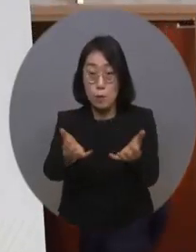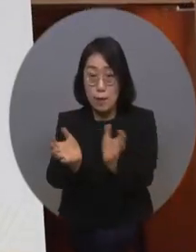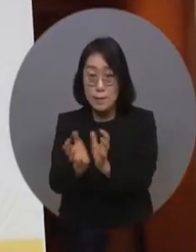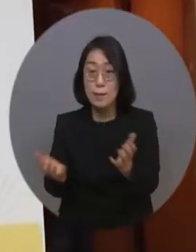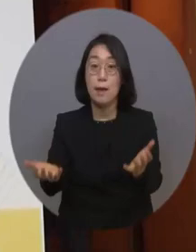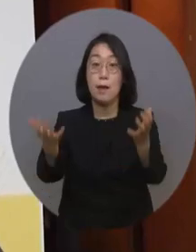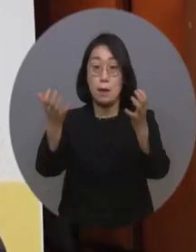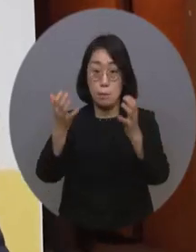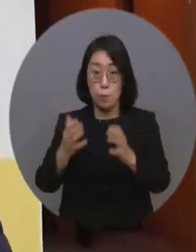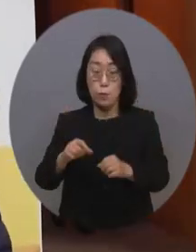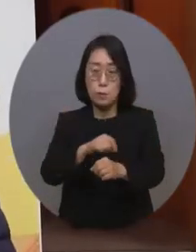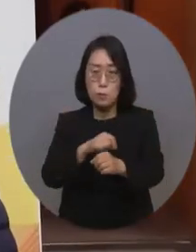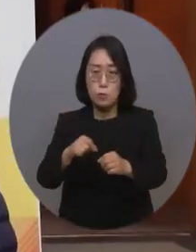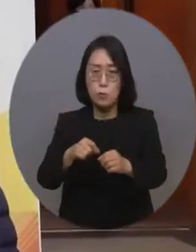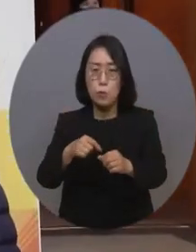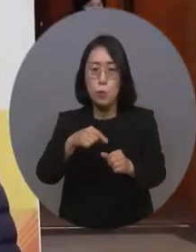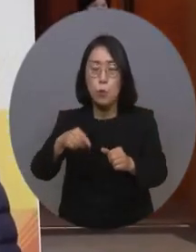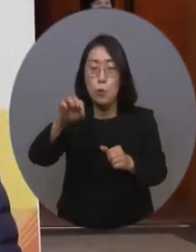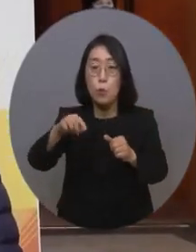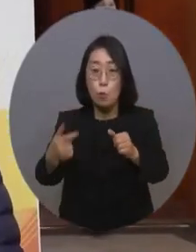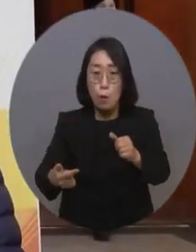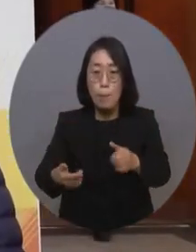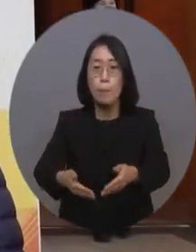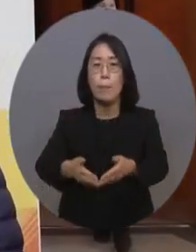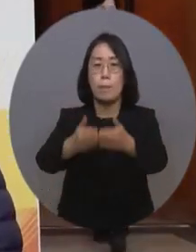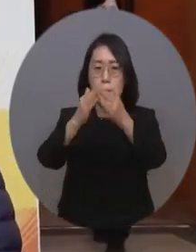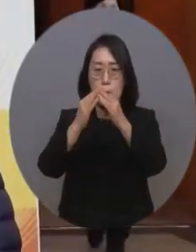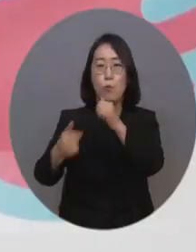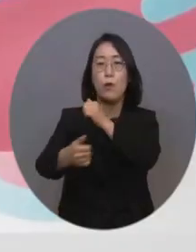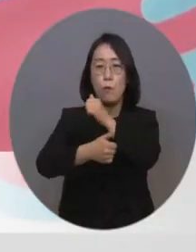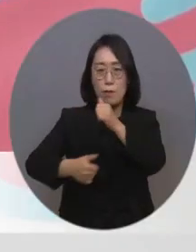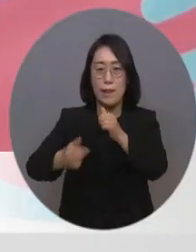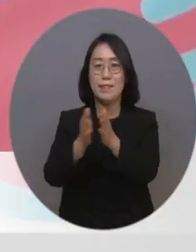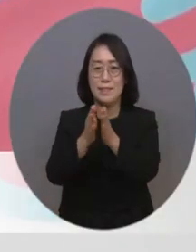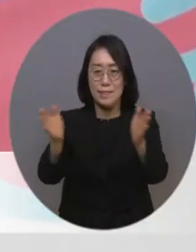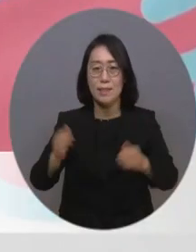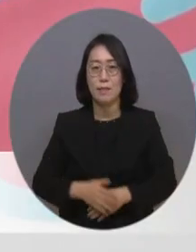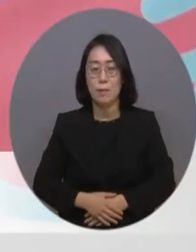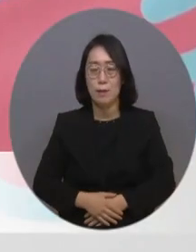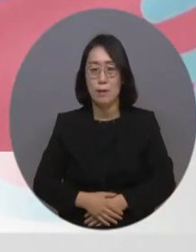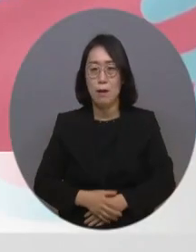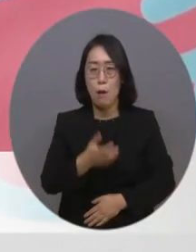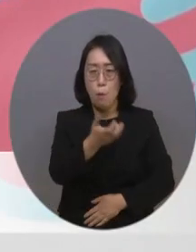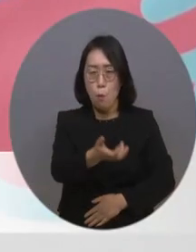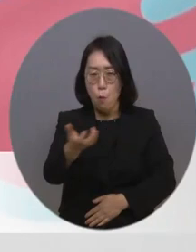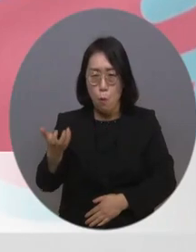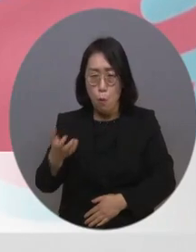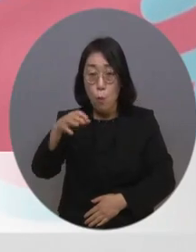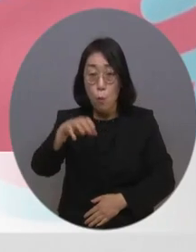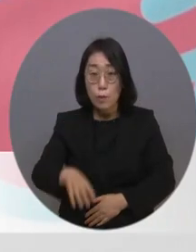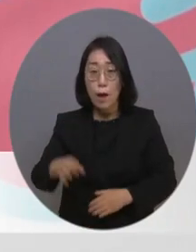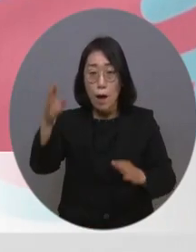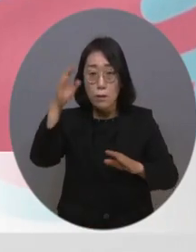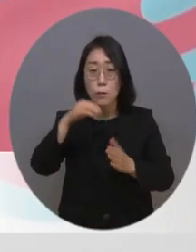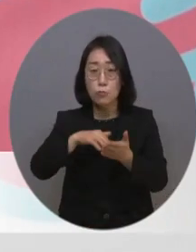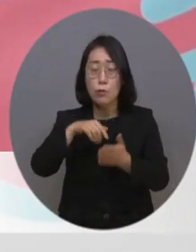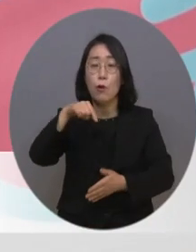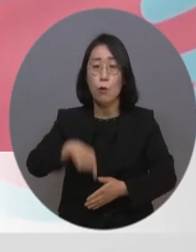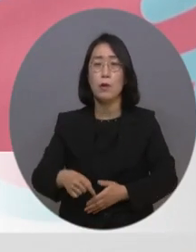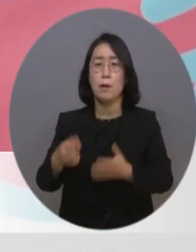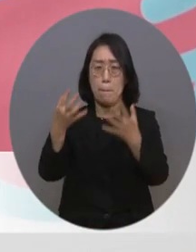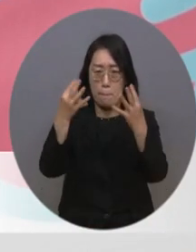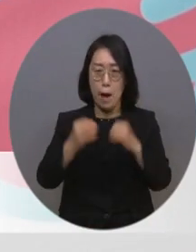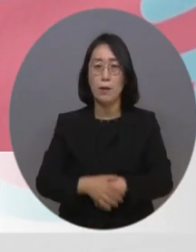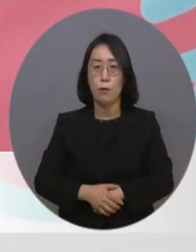된 강원특수교육원 원주 유치 추진위를 발족했습니다. 그 순회교육 대상 학생들도 원주가 더 많아요. 그렇기 때문에